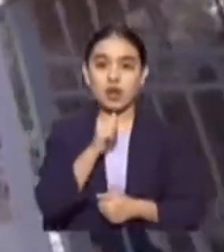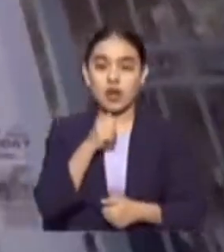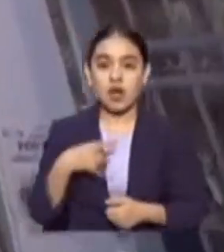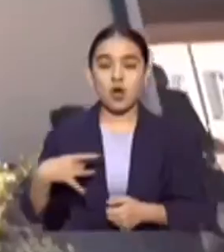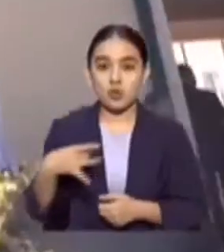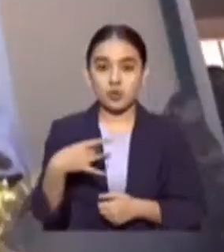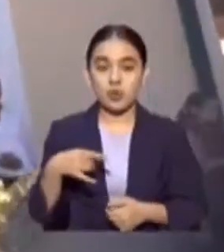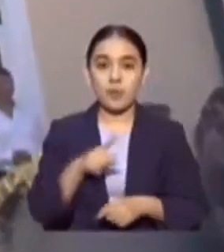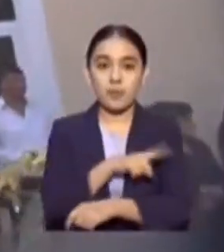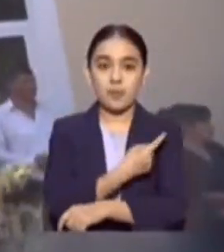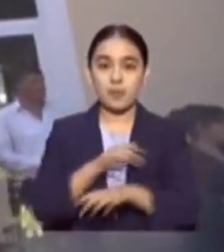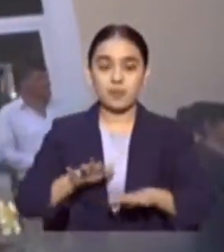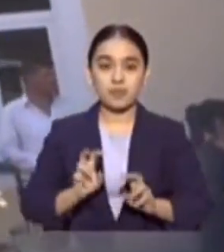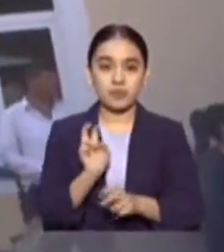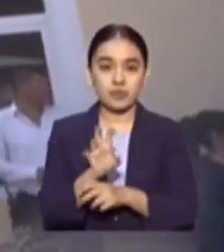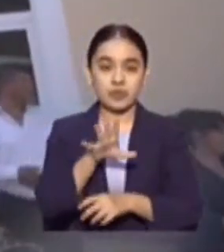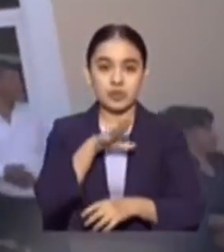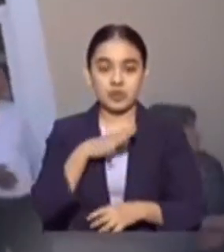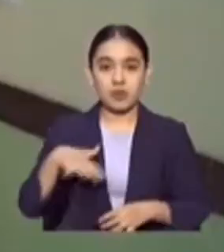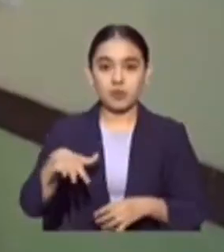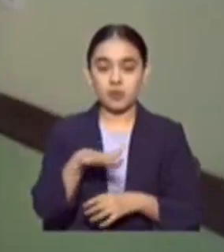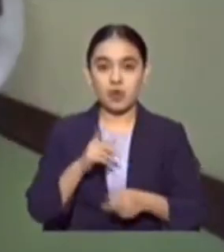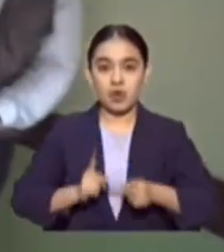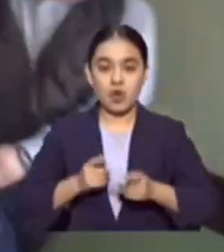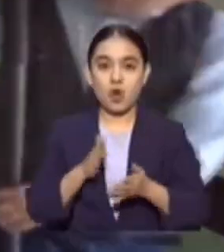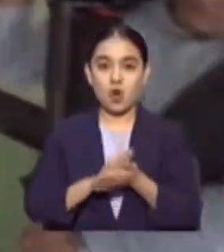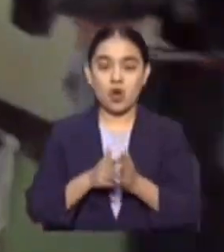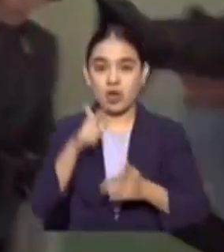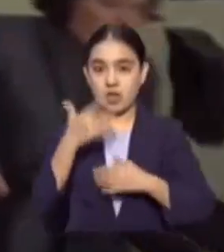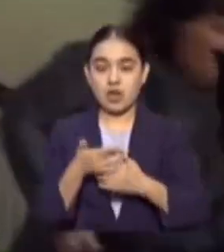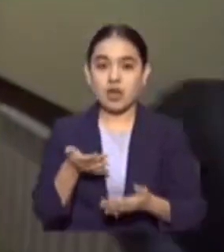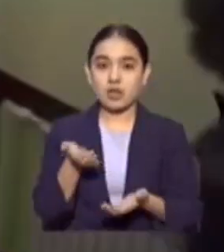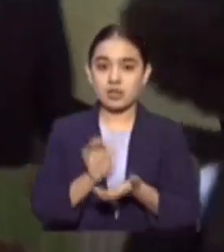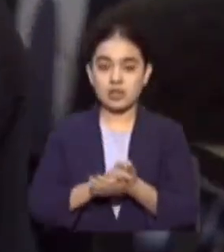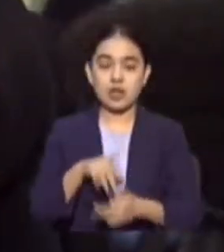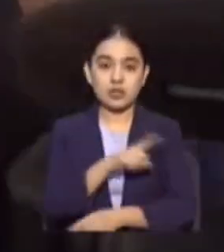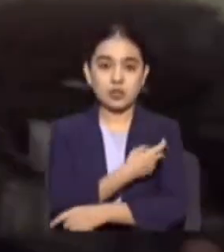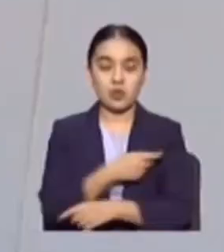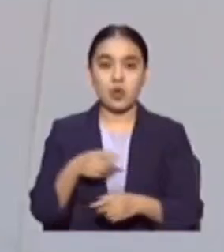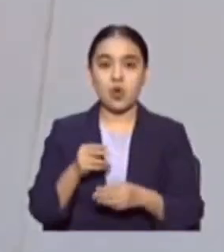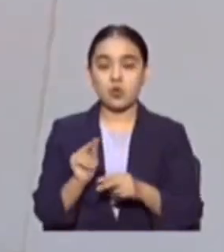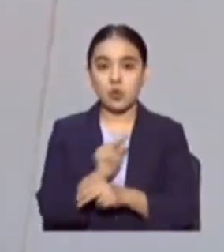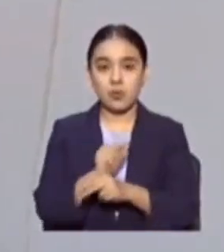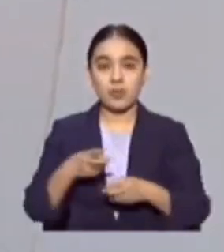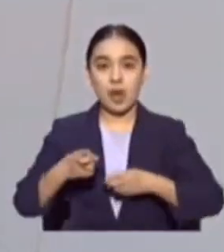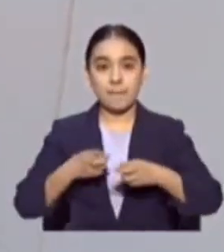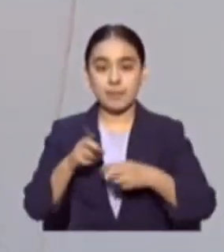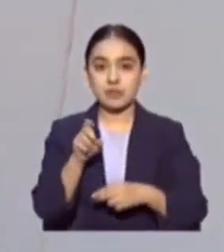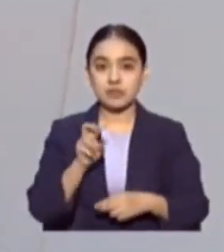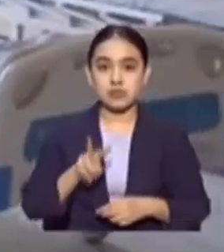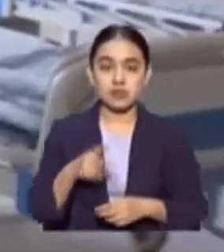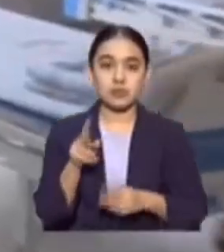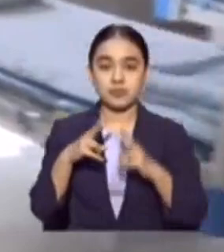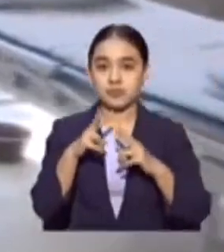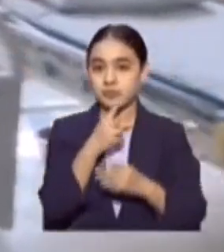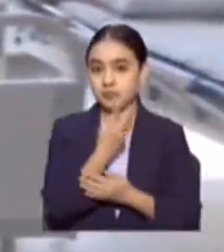tumani tibbiyot birlashmasiga bordi. Tuman shifoxonasidagi real holat bilan yaqindan tanishish maqsadida klinikaning davolash bo'limlari operatsiya zallarigacha